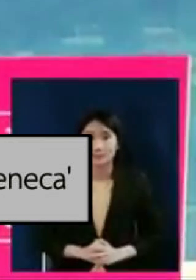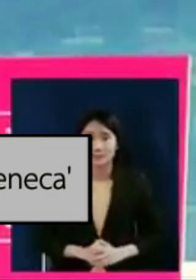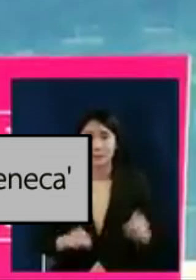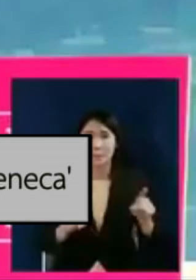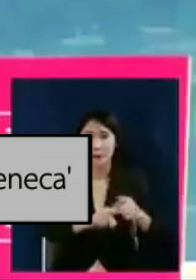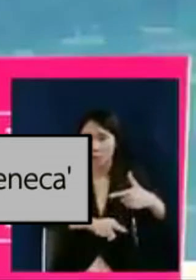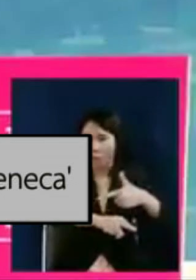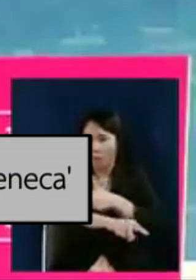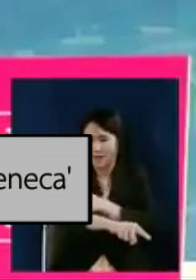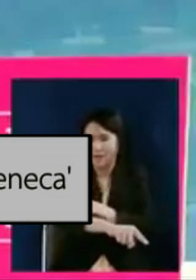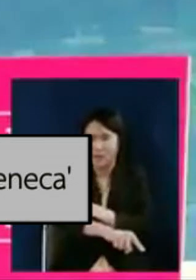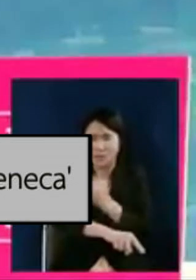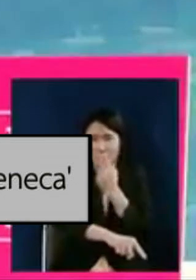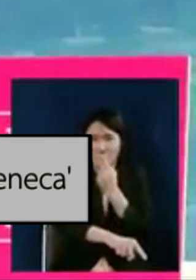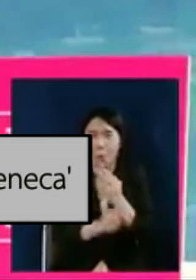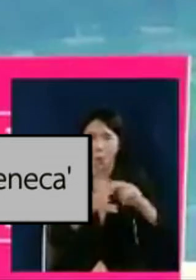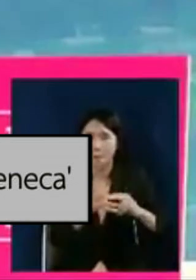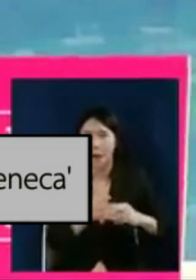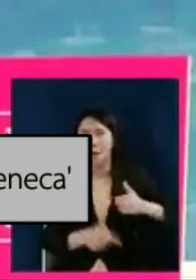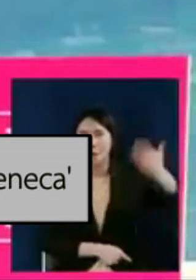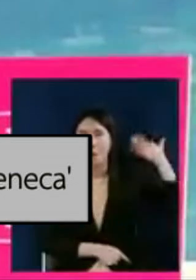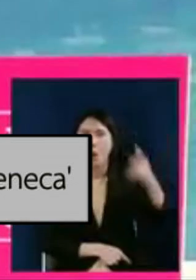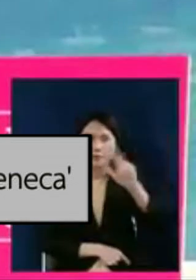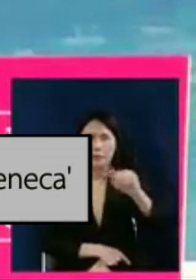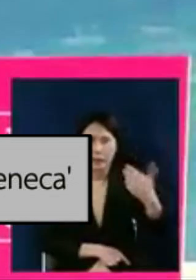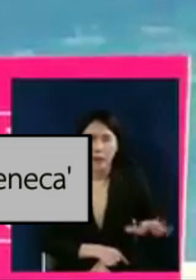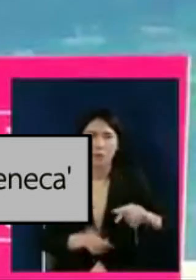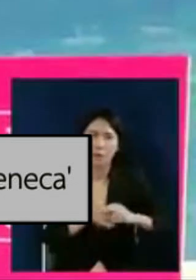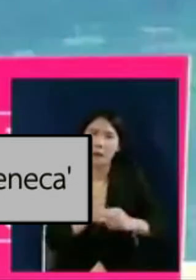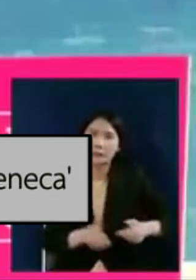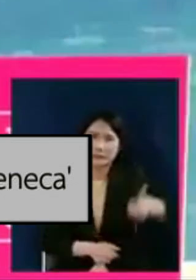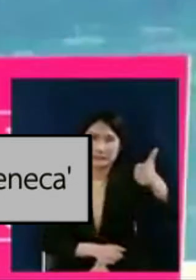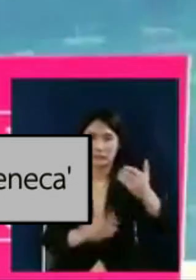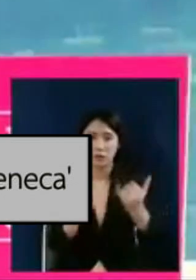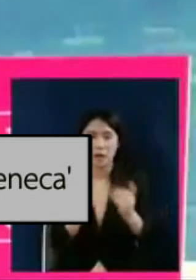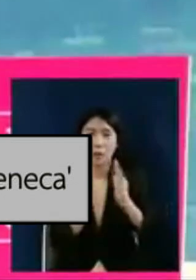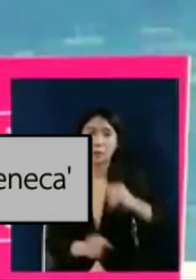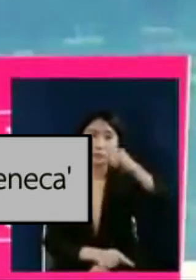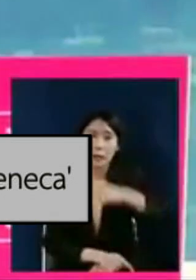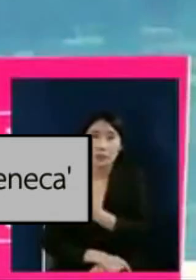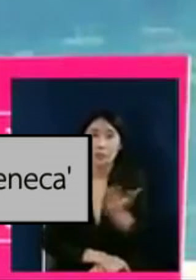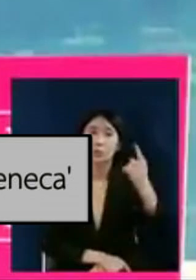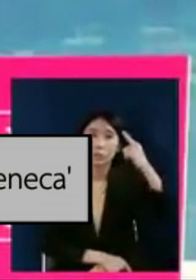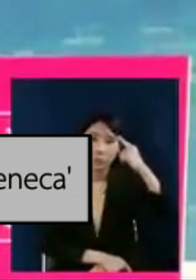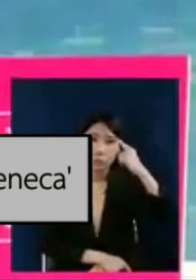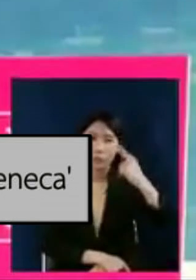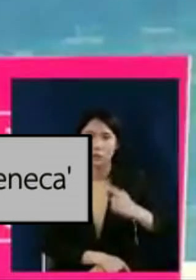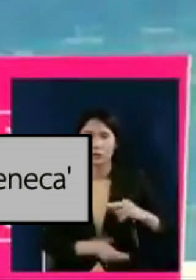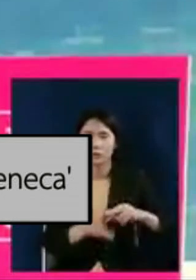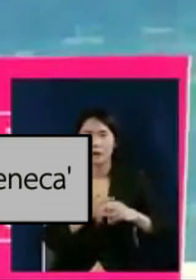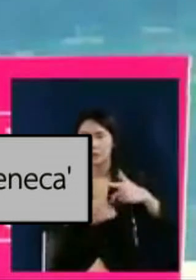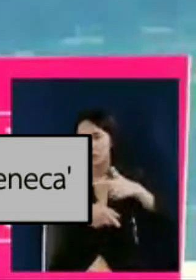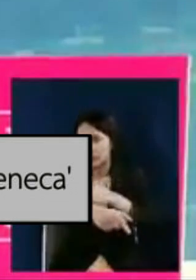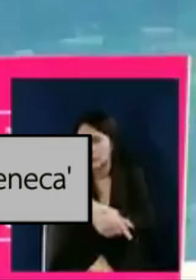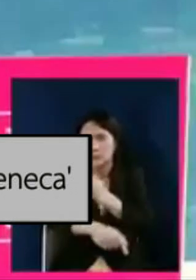วัคซีนรุ่นเก๋านะครับข้อดีก็คือว่าเรารู้จักเราเคยถูกฉีดวัคซีนตัวอื่นเยอะแยะ